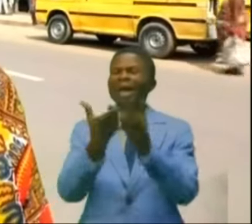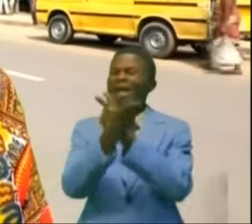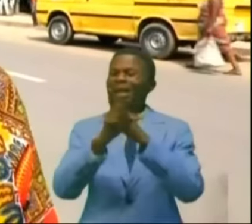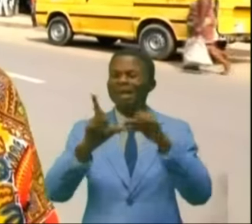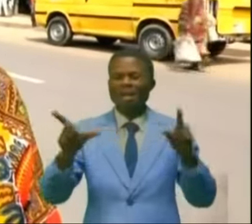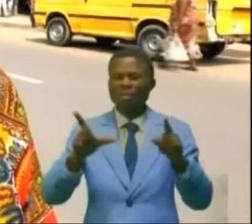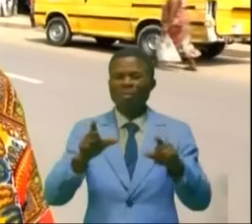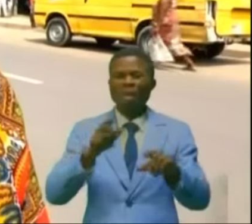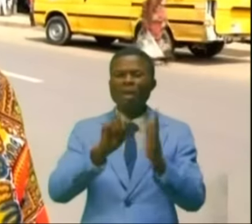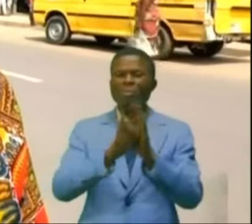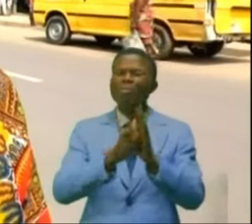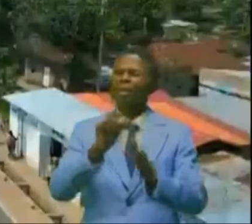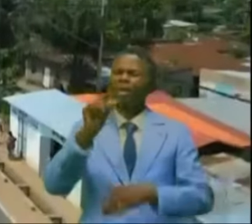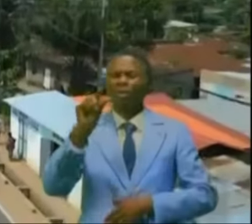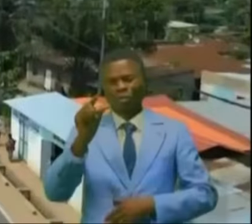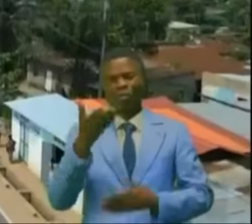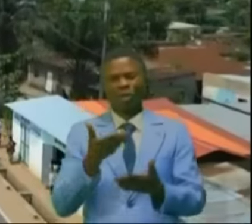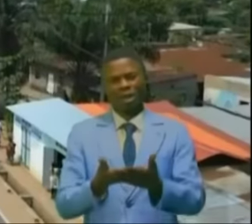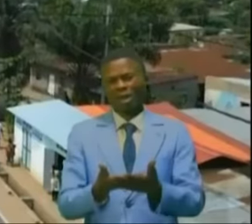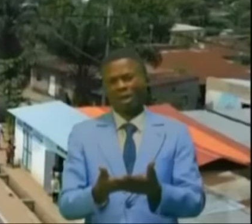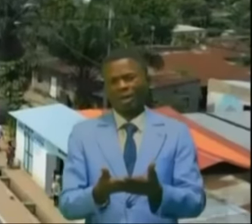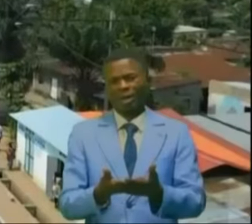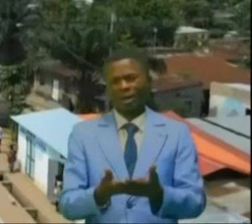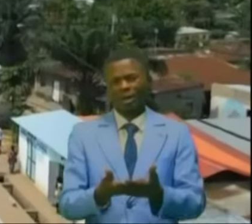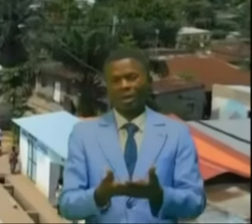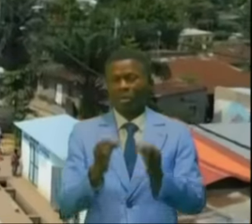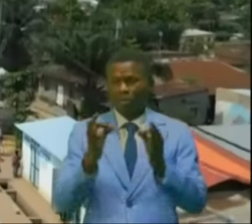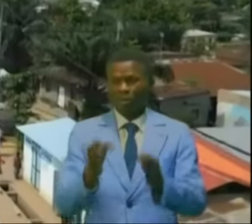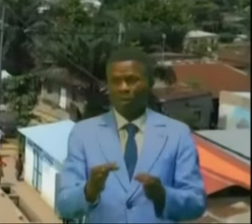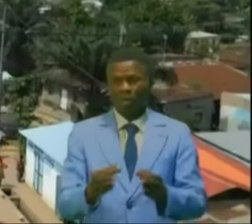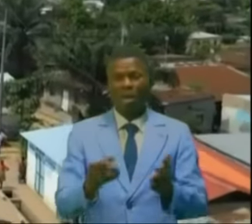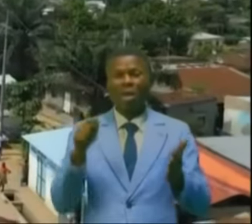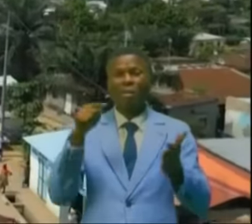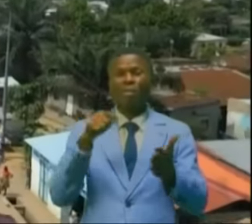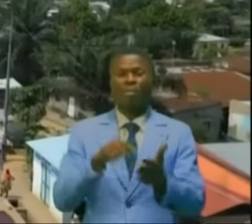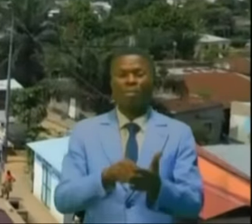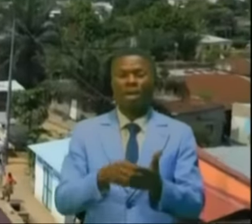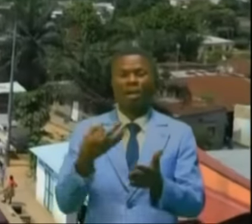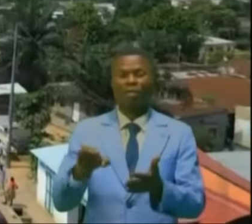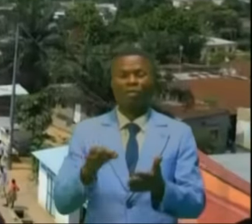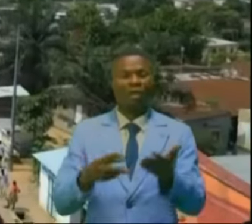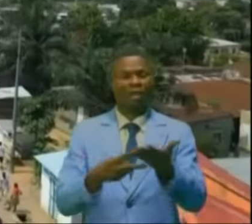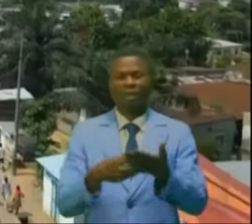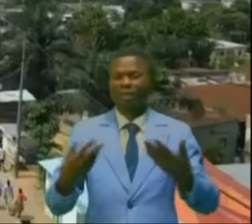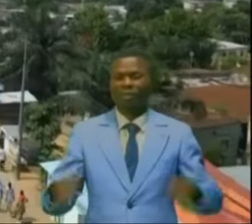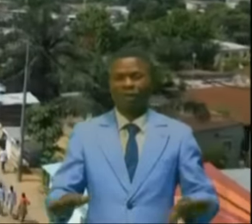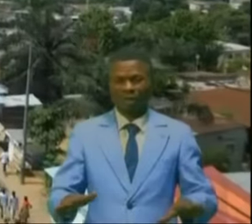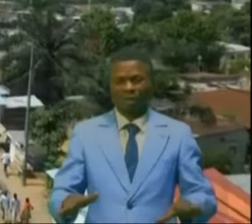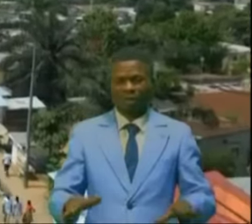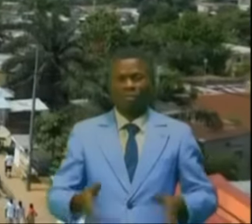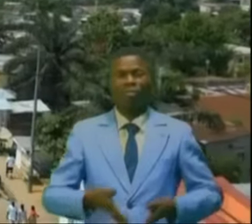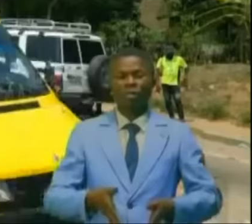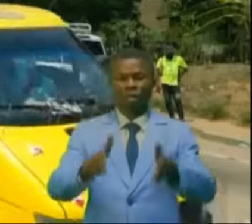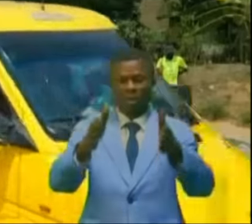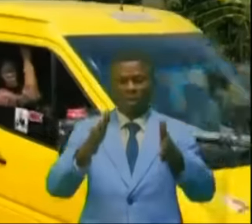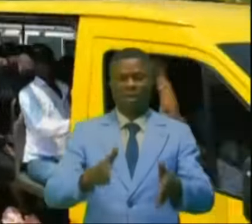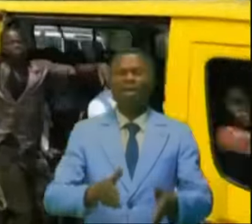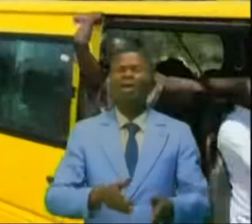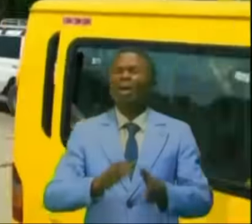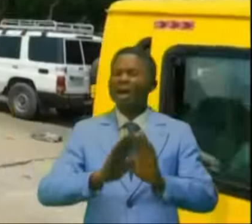Maintenant, nous pouvons facilement arriver à l'Upen, moyennant 1000 francs congolais pour payer le transport. La route est vraiment